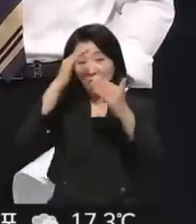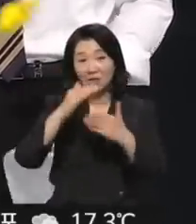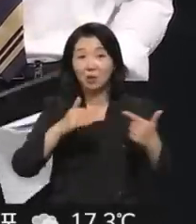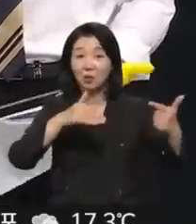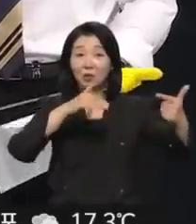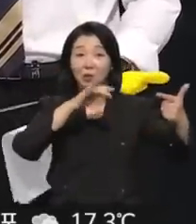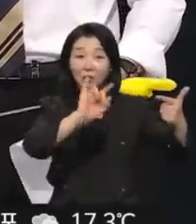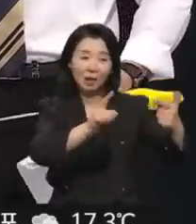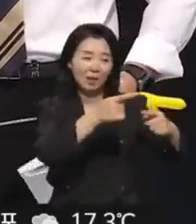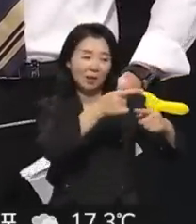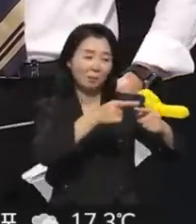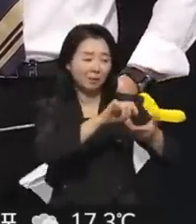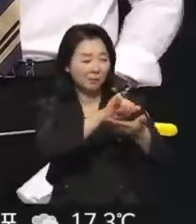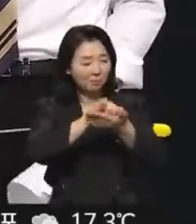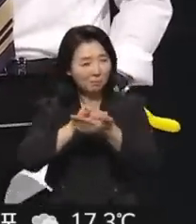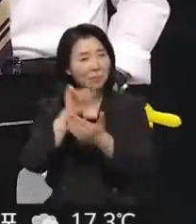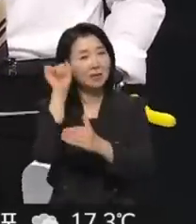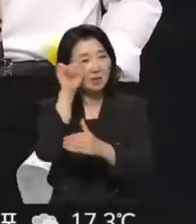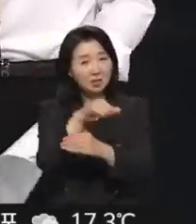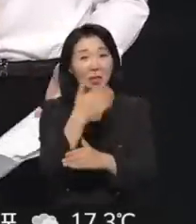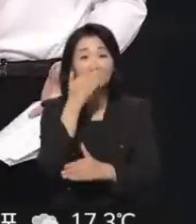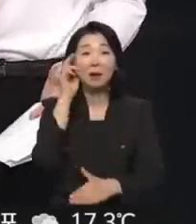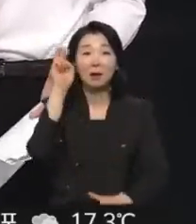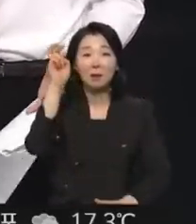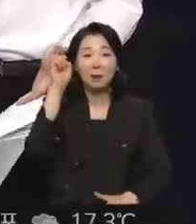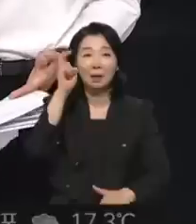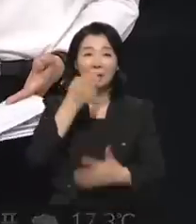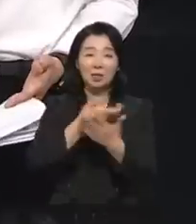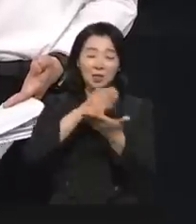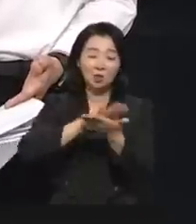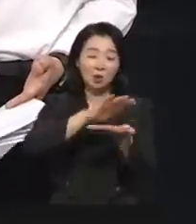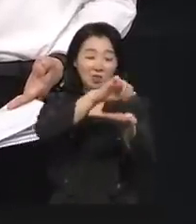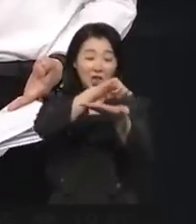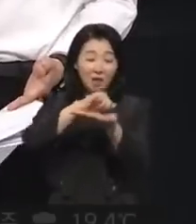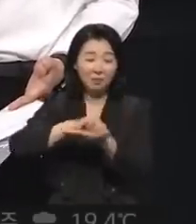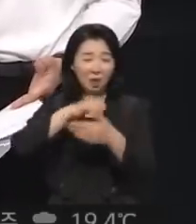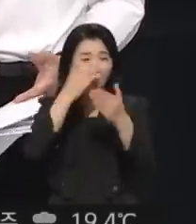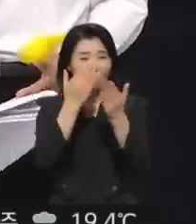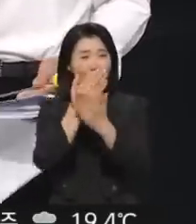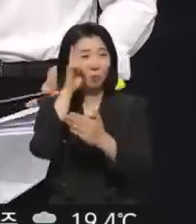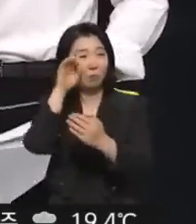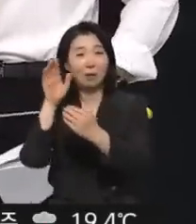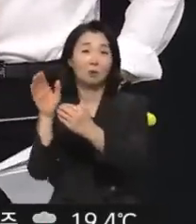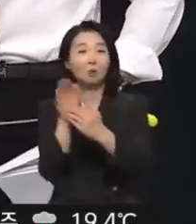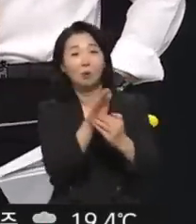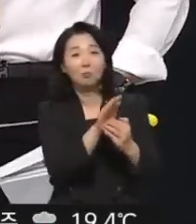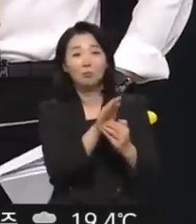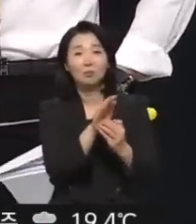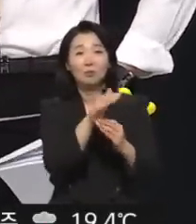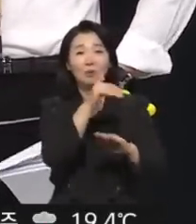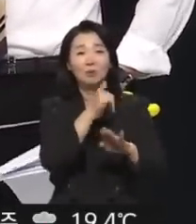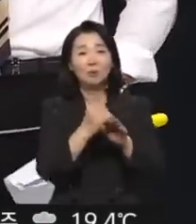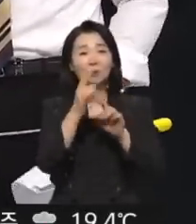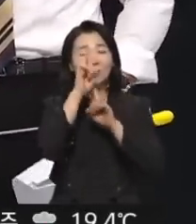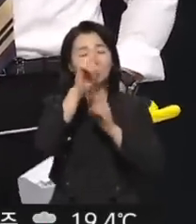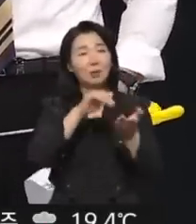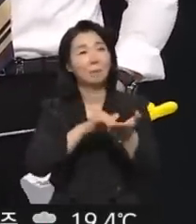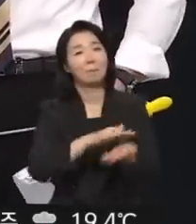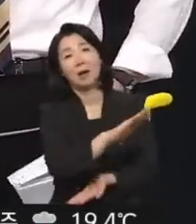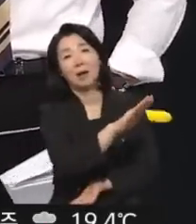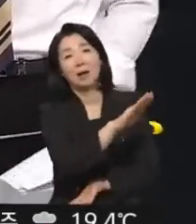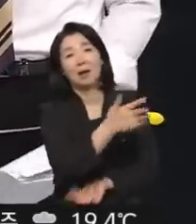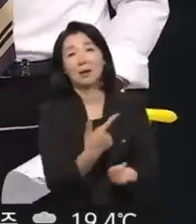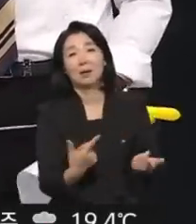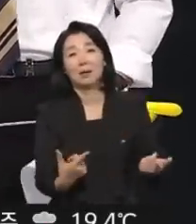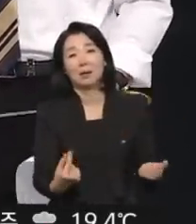절반 정도는 받을 것으로 보입니다. 이 혁신안 수용을 전면 거부한 건 결국 이준석계에 대한 배척으로 비칠 수